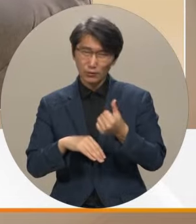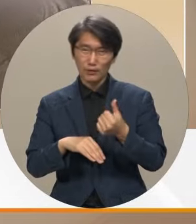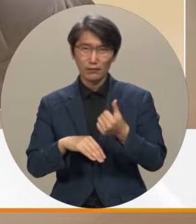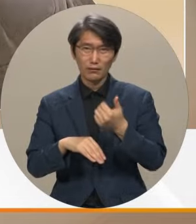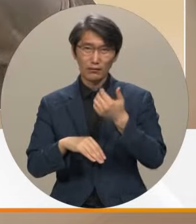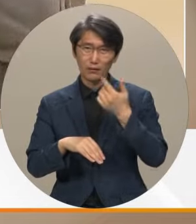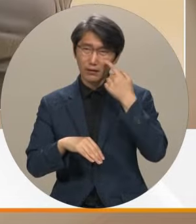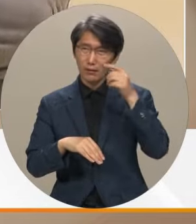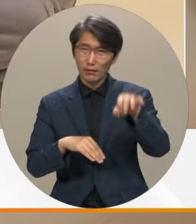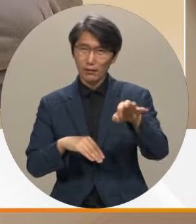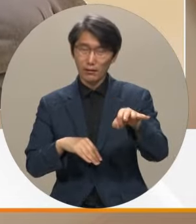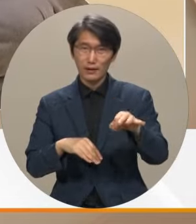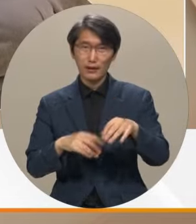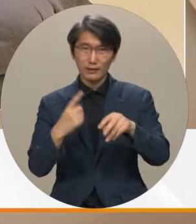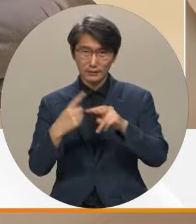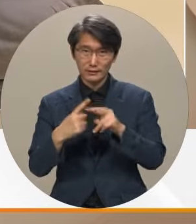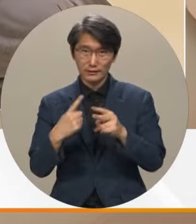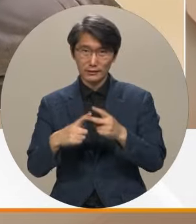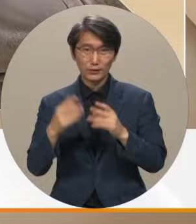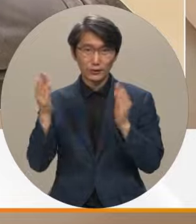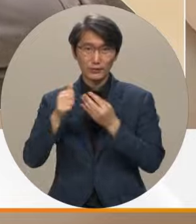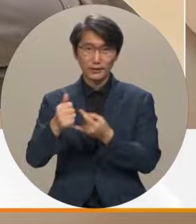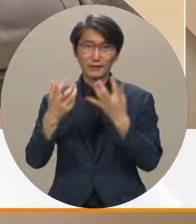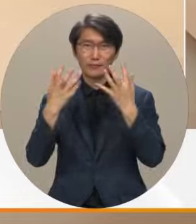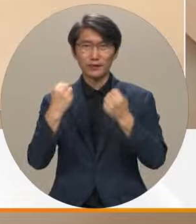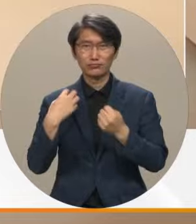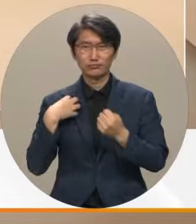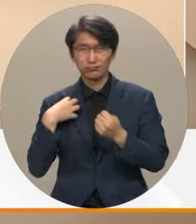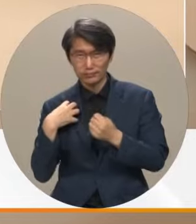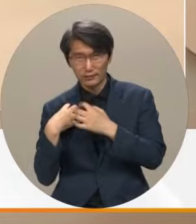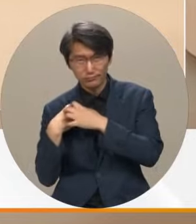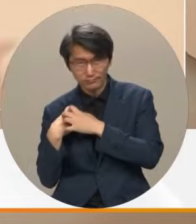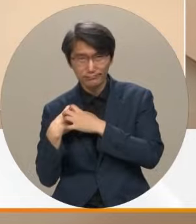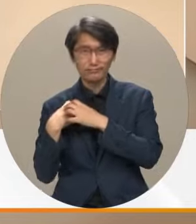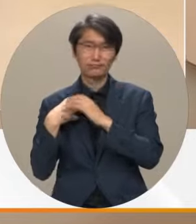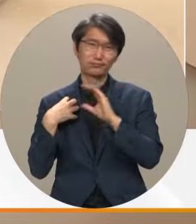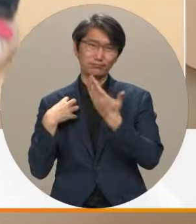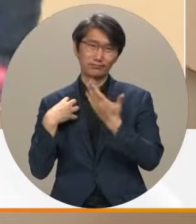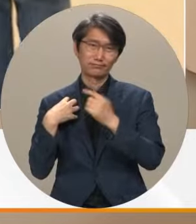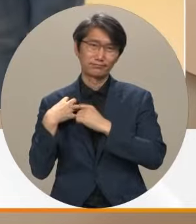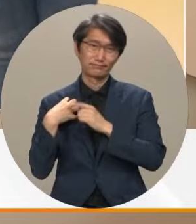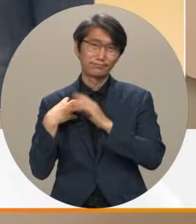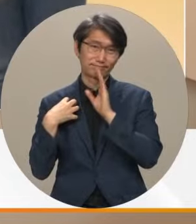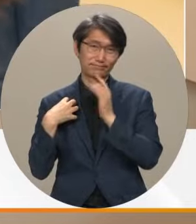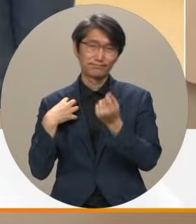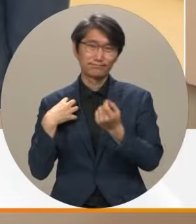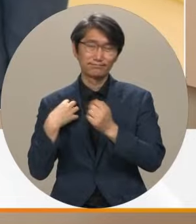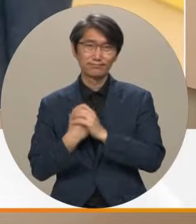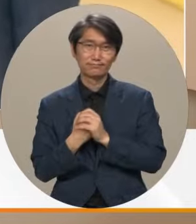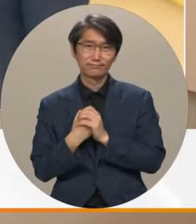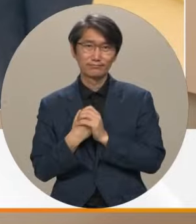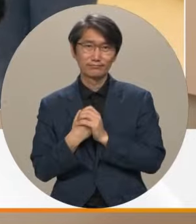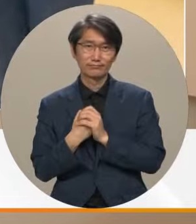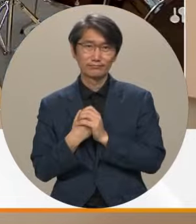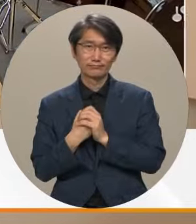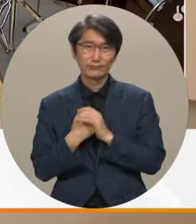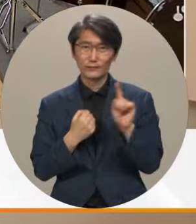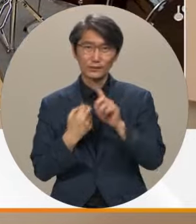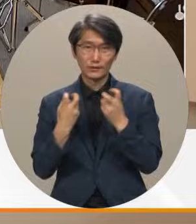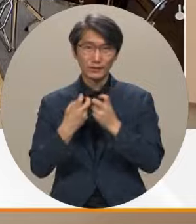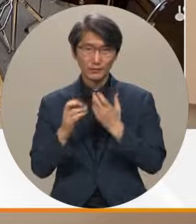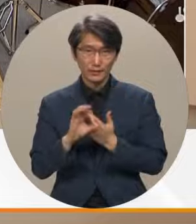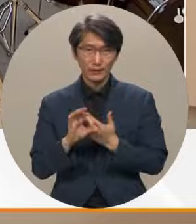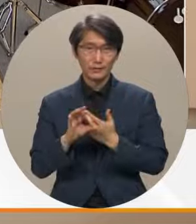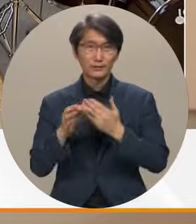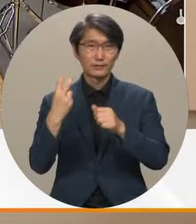졸속이 되거나 또는 현장 교사들에게 많은 그 부담이 주어지고 있는 게 사실입니다. 네. 어떻게 하면